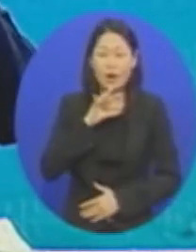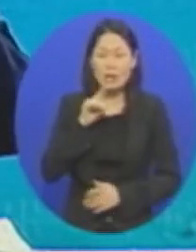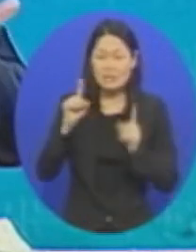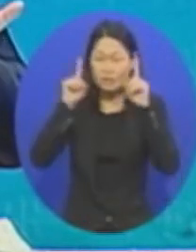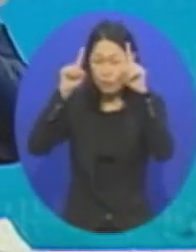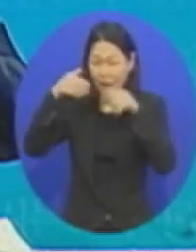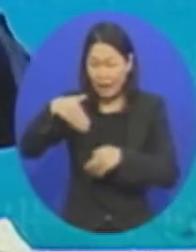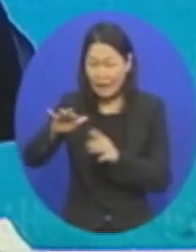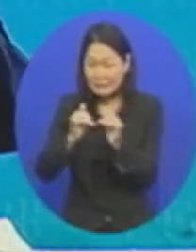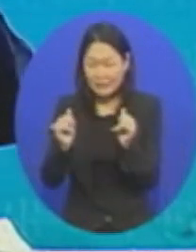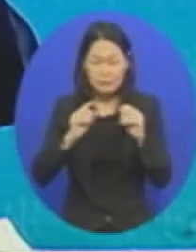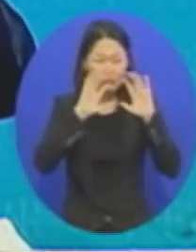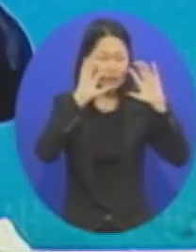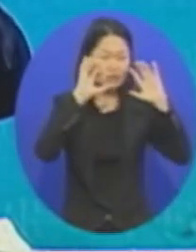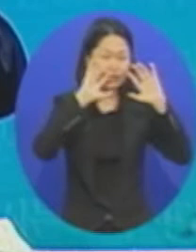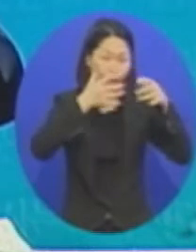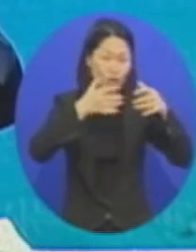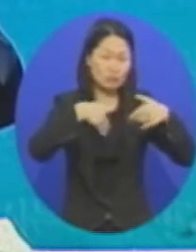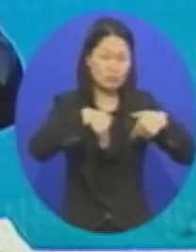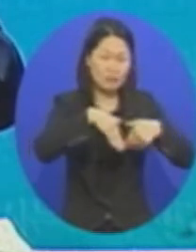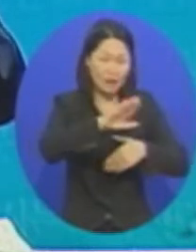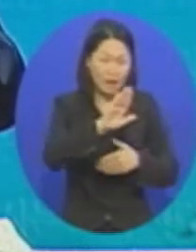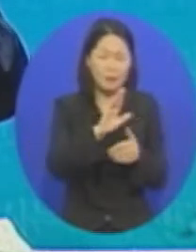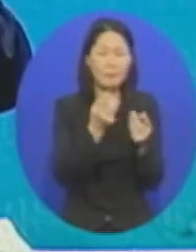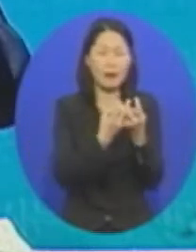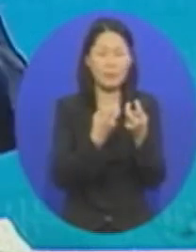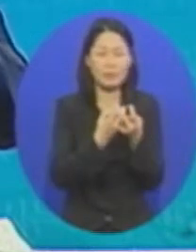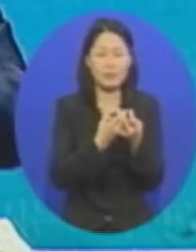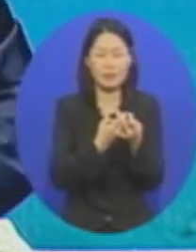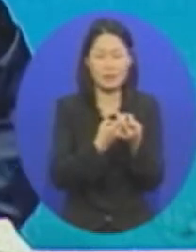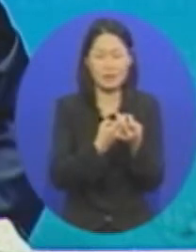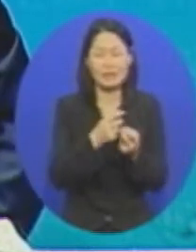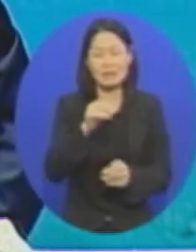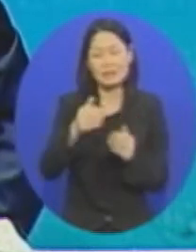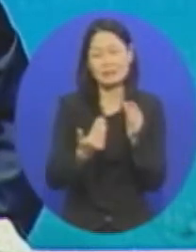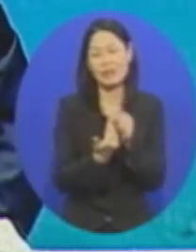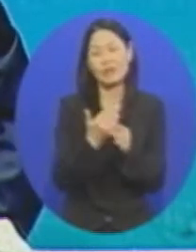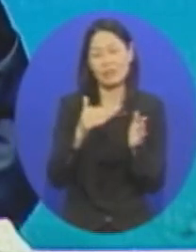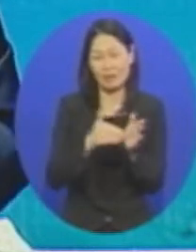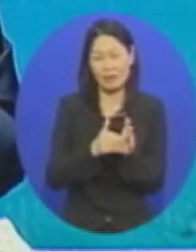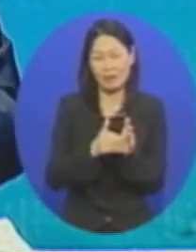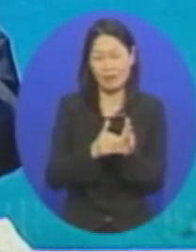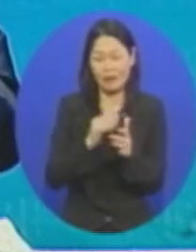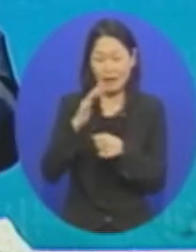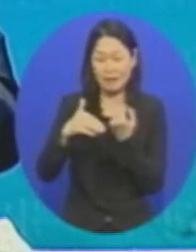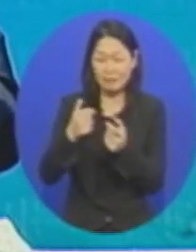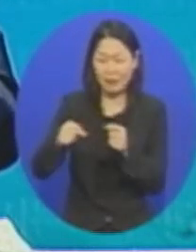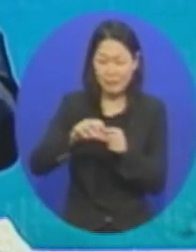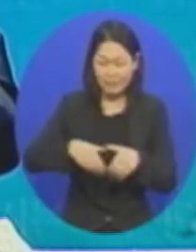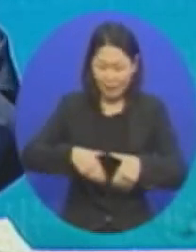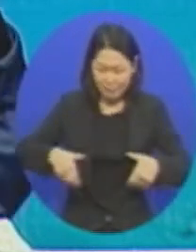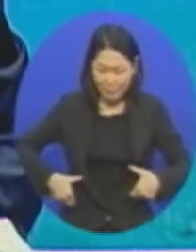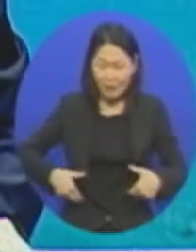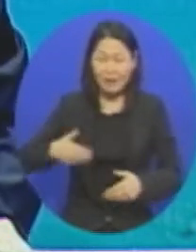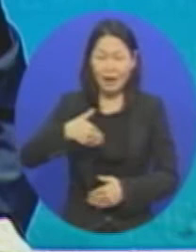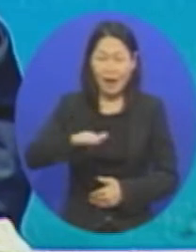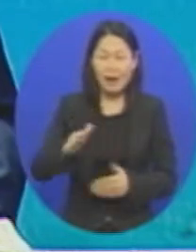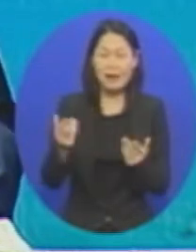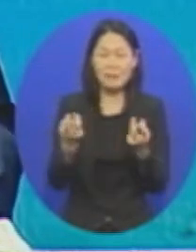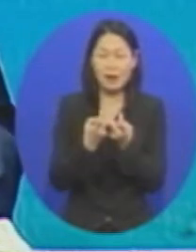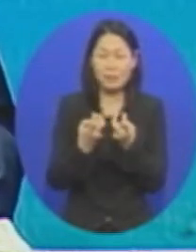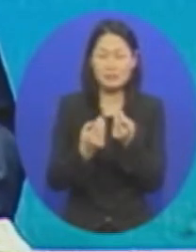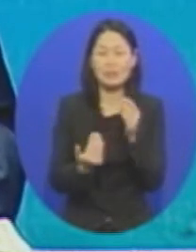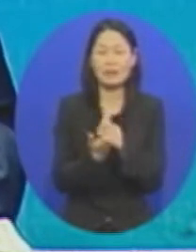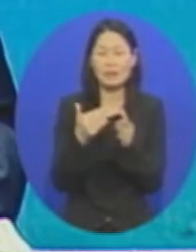열렸다 하나님 앞에 담대히 나아갈 길이 열렸다는 거에요 12절 말씀에 보면 그를 믿음으로